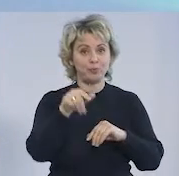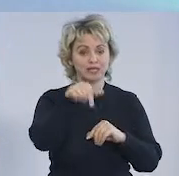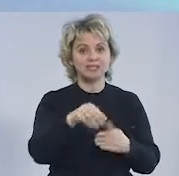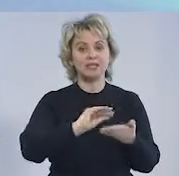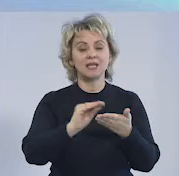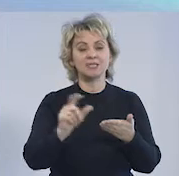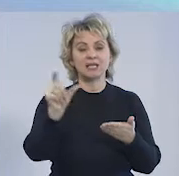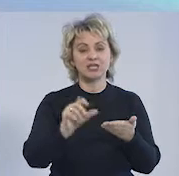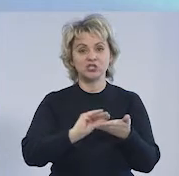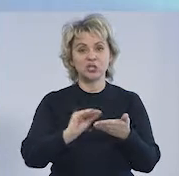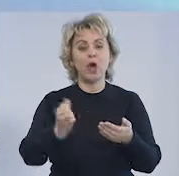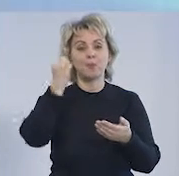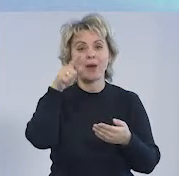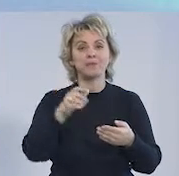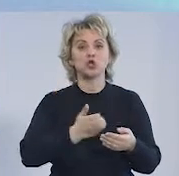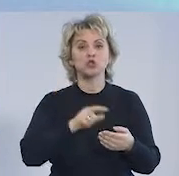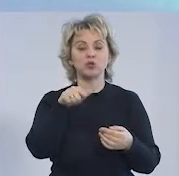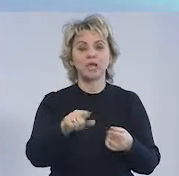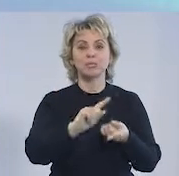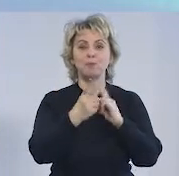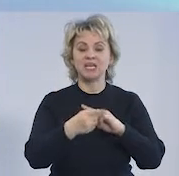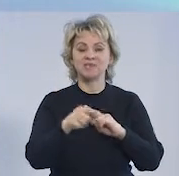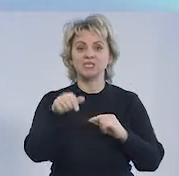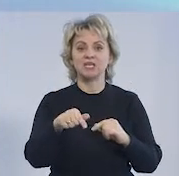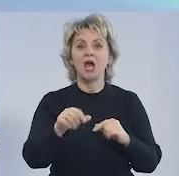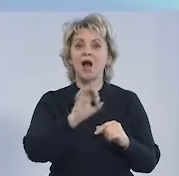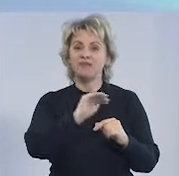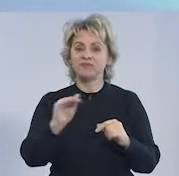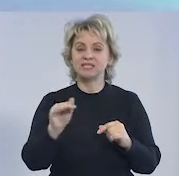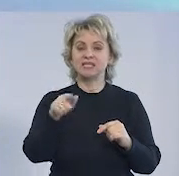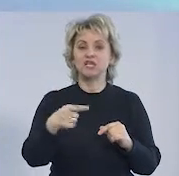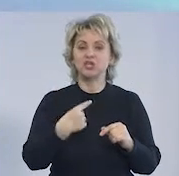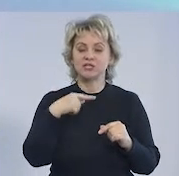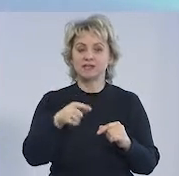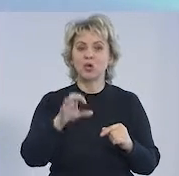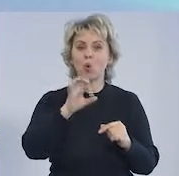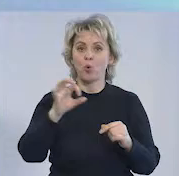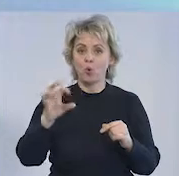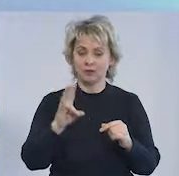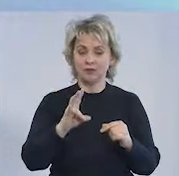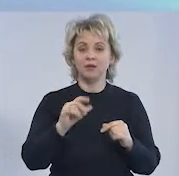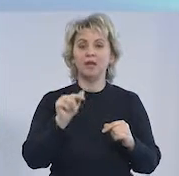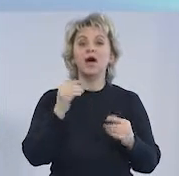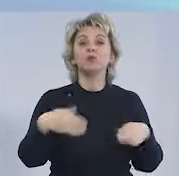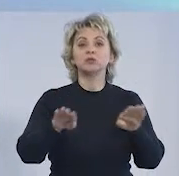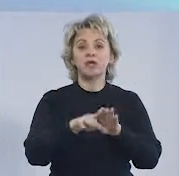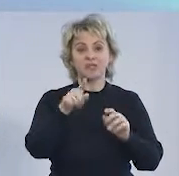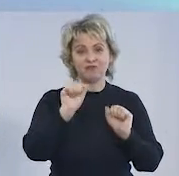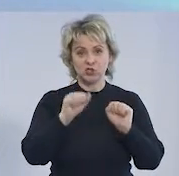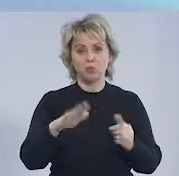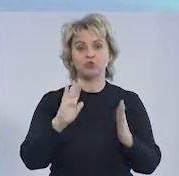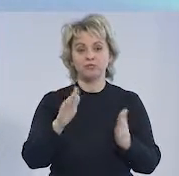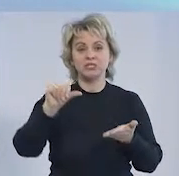и написать статью о достопримечательностях, желательно ее перевести на официальные языки Организации Объединенных Наций. Вот тогда вы сможете